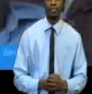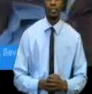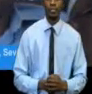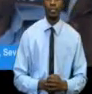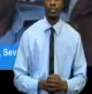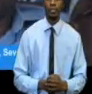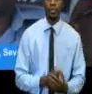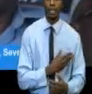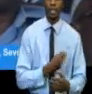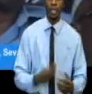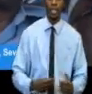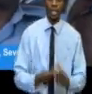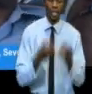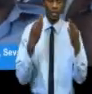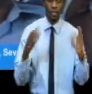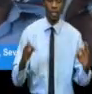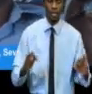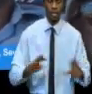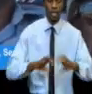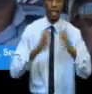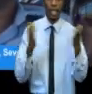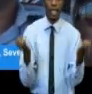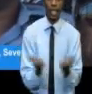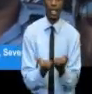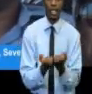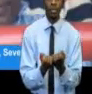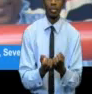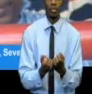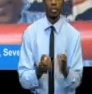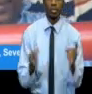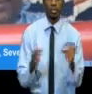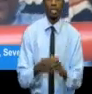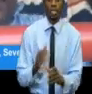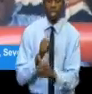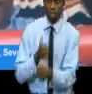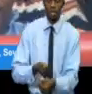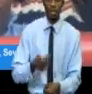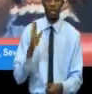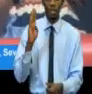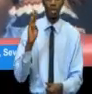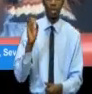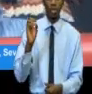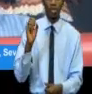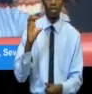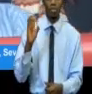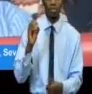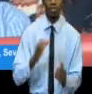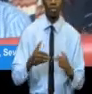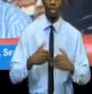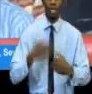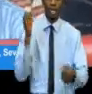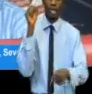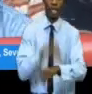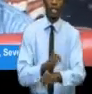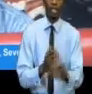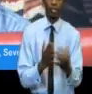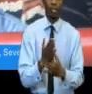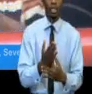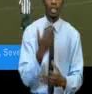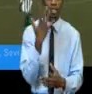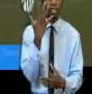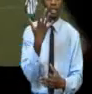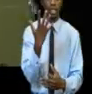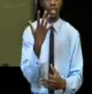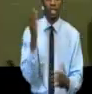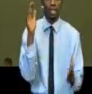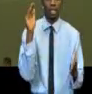Au coup de sifflet final, l'équipe des champions Katumbi Benjamin Muteba et Fulbert Simbi l'emporte largement sur le score de 5-0 face à une équipe de